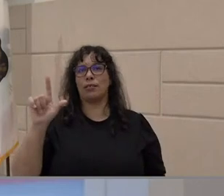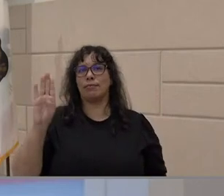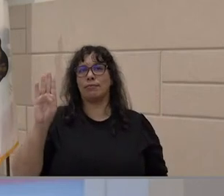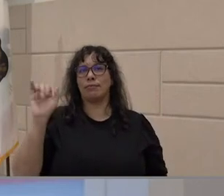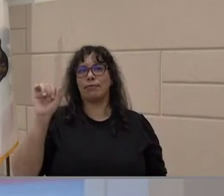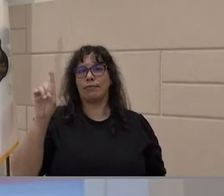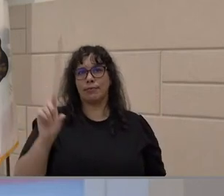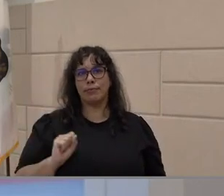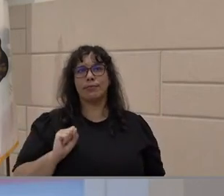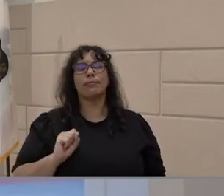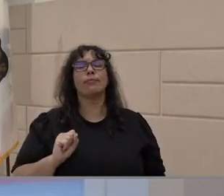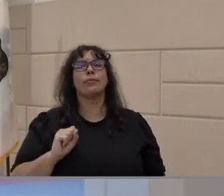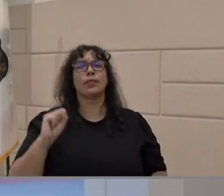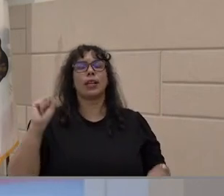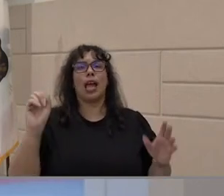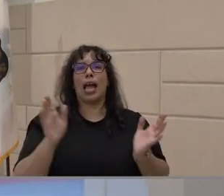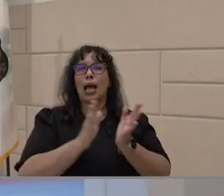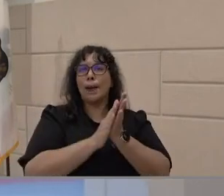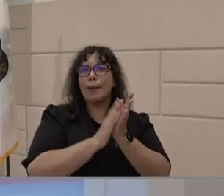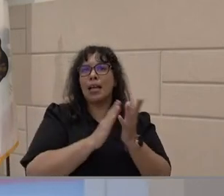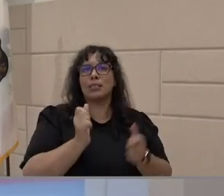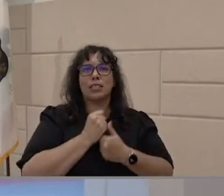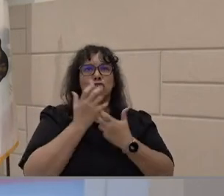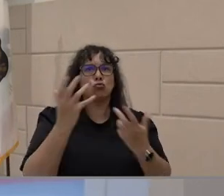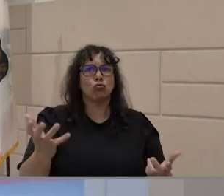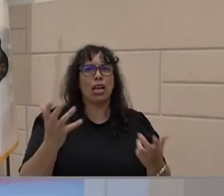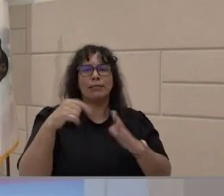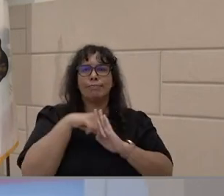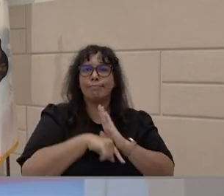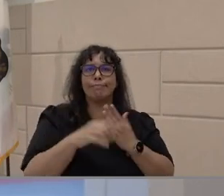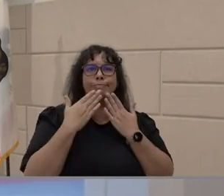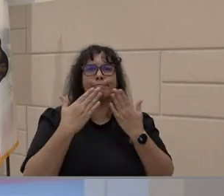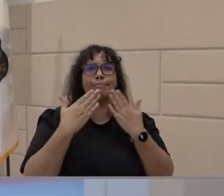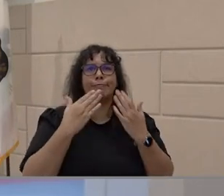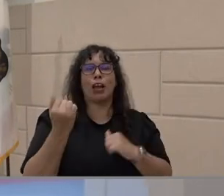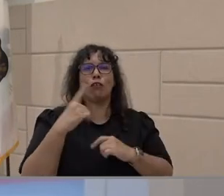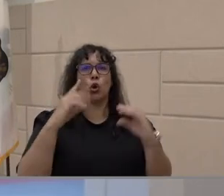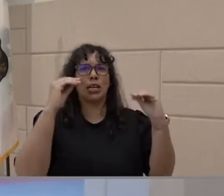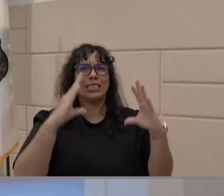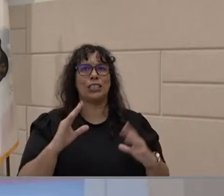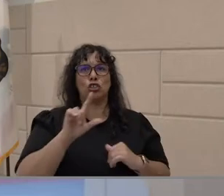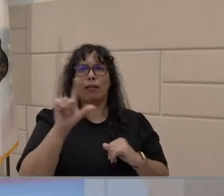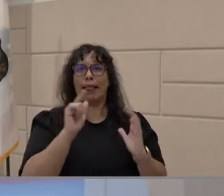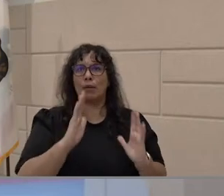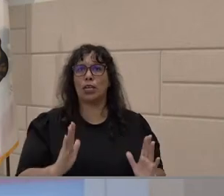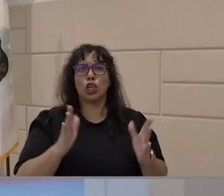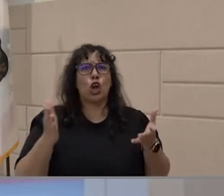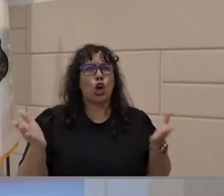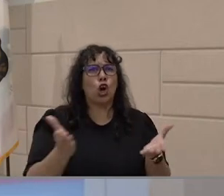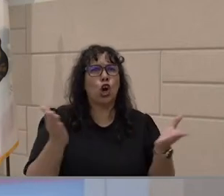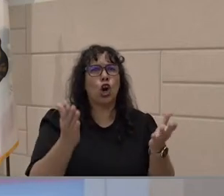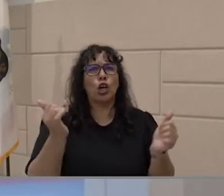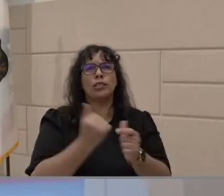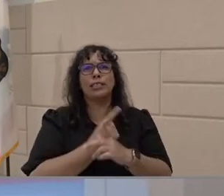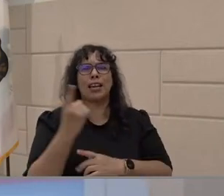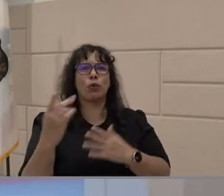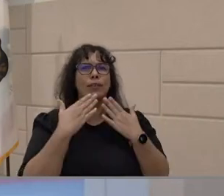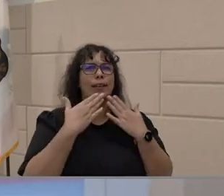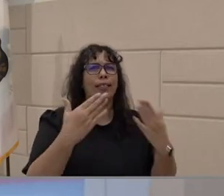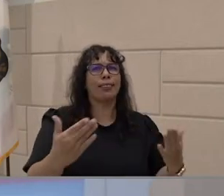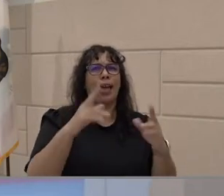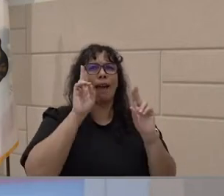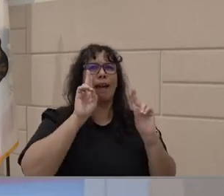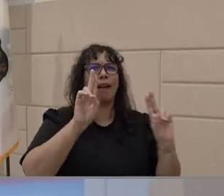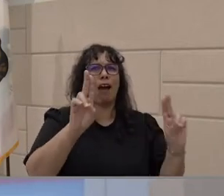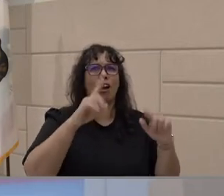មជាក្រសួងនាយកគណៈកម្មការសូមអបអរសាទរទៅលើហានថ្លែងអំណរគុណទៅលើអ្នកធ្វើកិច្ចការតាមបណ្ណា